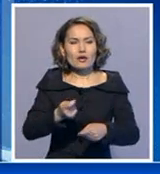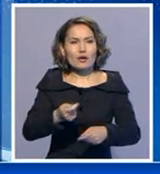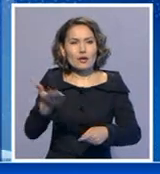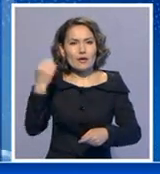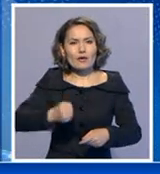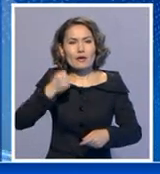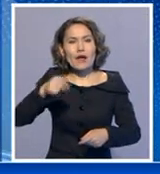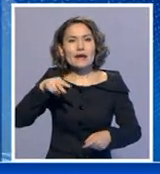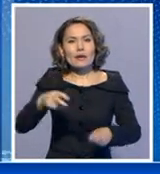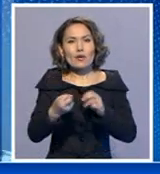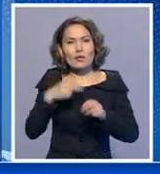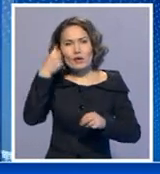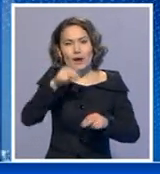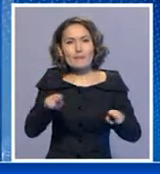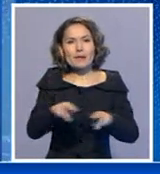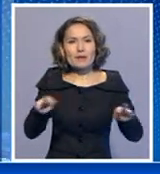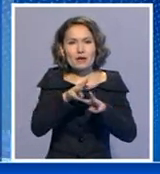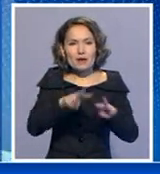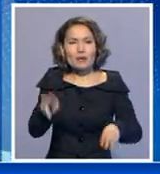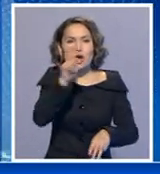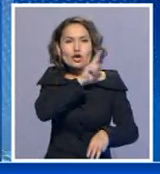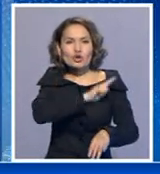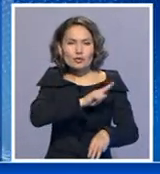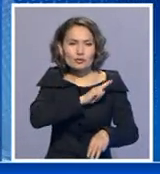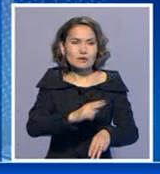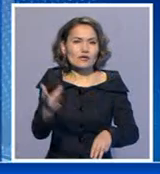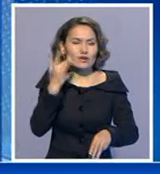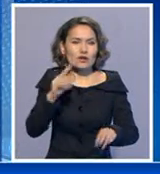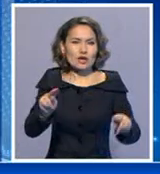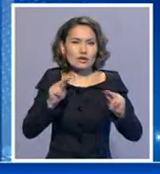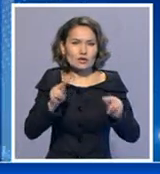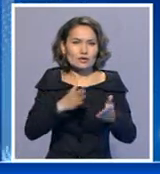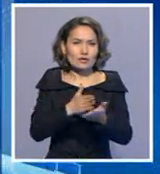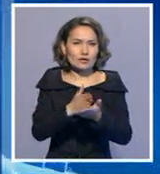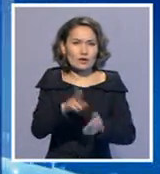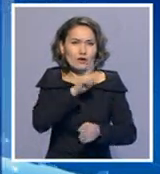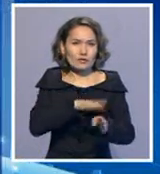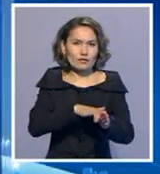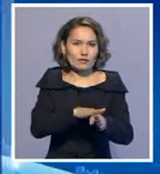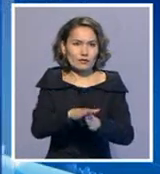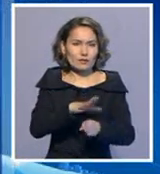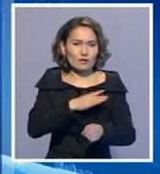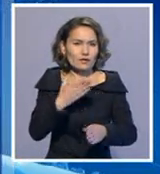2012 жылы премьер-министр лауазымындағы қызметін бүгінгі күнге дейін абыроймен атқарды.